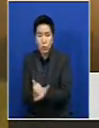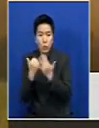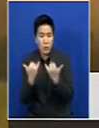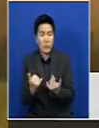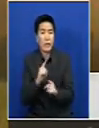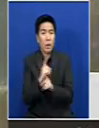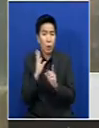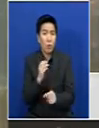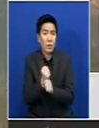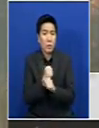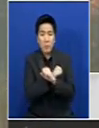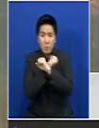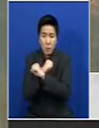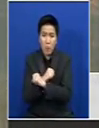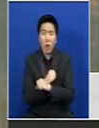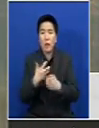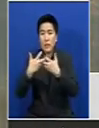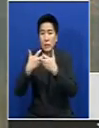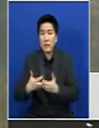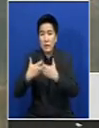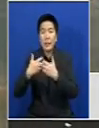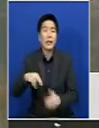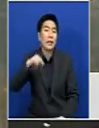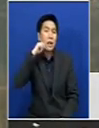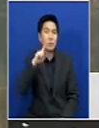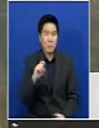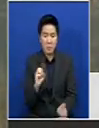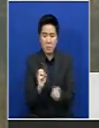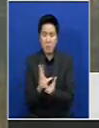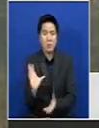และเจ้าหน้าที่พยายามป้องกันไม่ให้โรงงานบำบัดน้ำของเมืองได้รับความเสียหายค่ะ